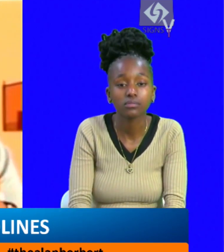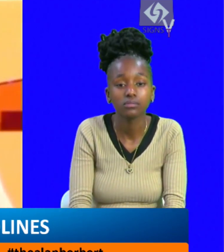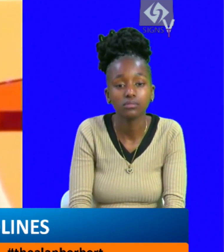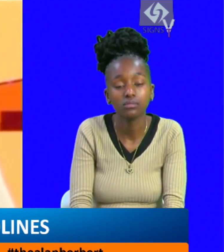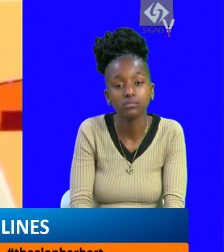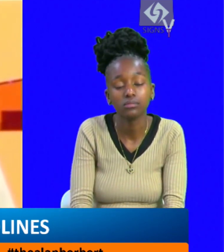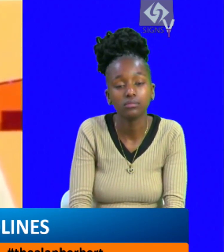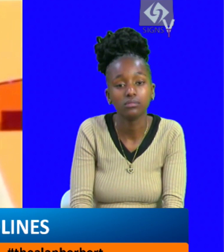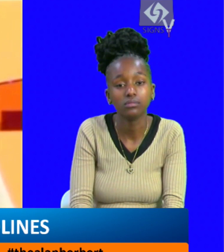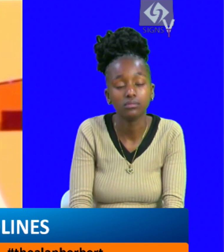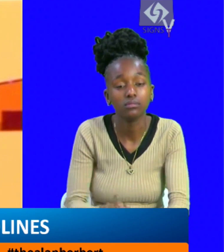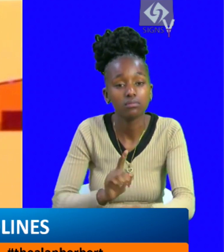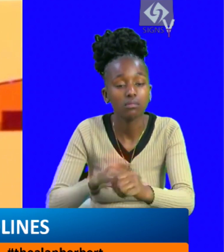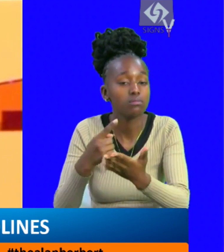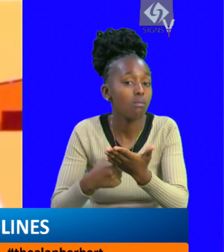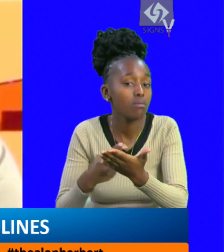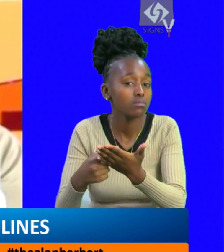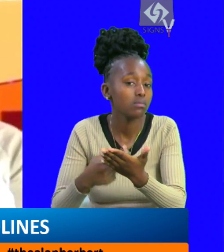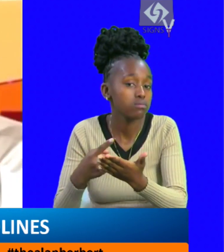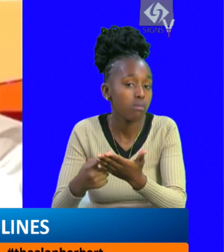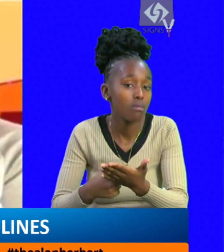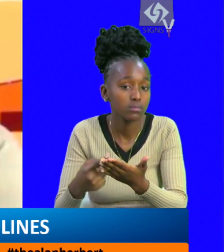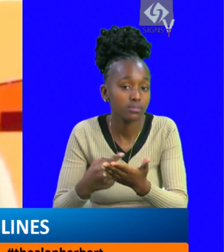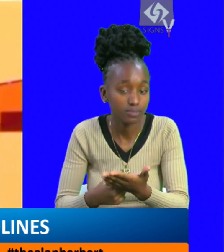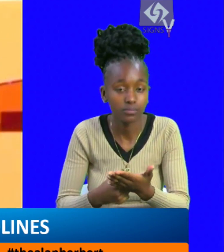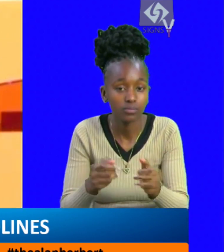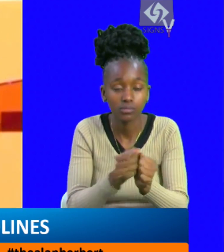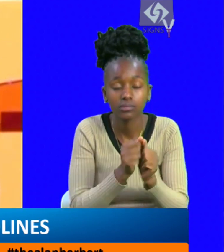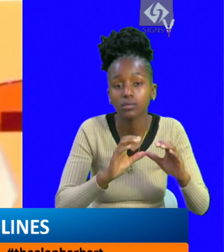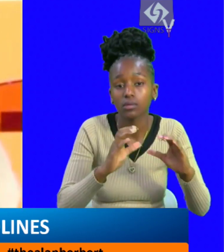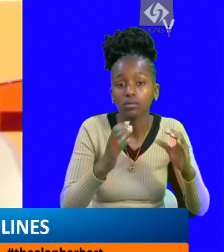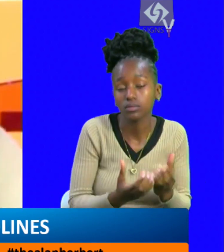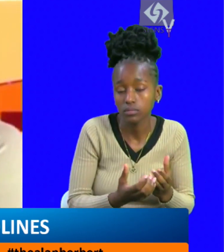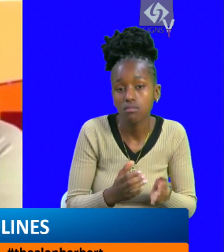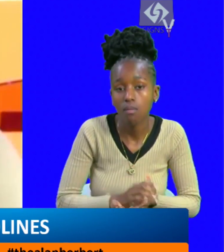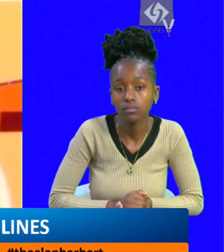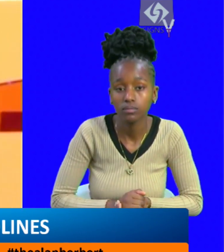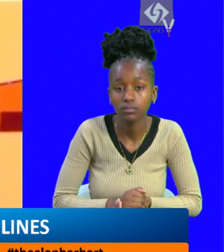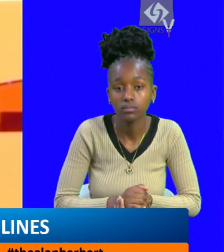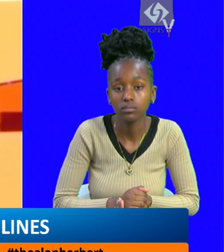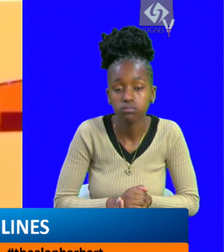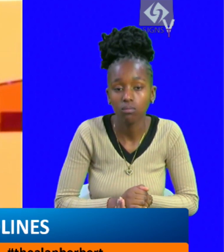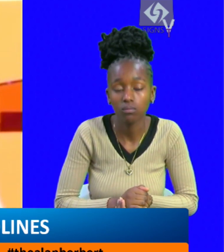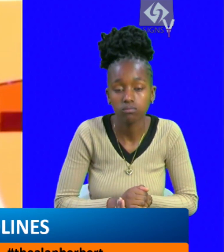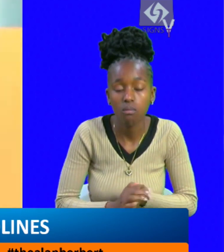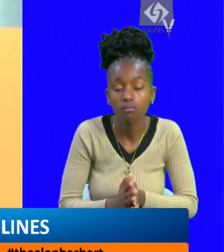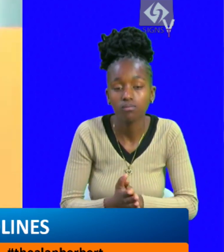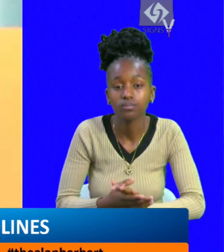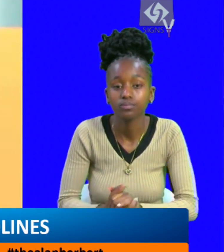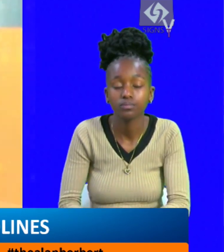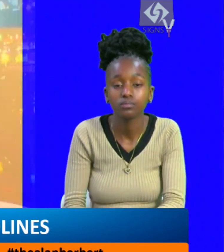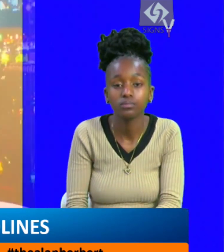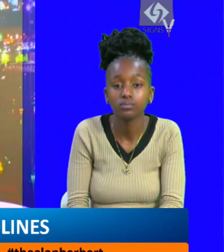of the president. Kila mtu pale ambaye alipigia hii finance bill amelibebewa akili na kichwa na rais. Na